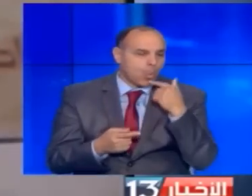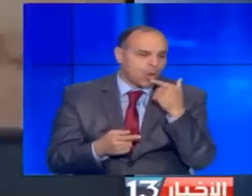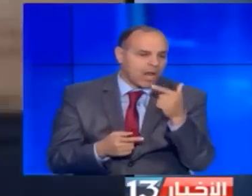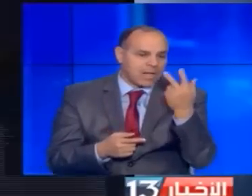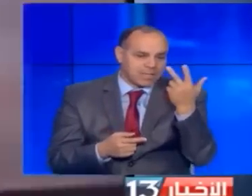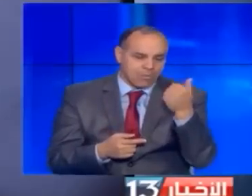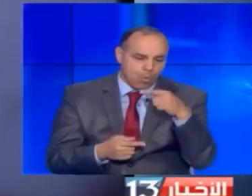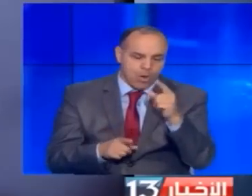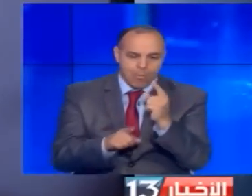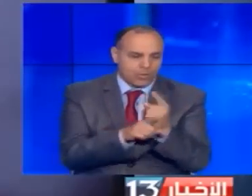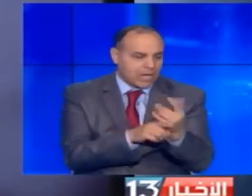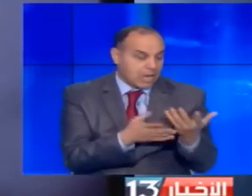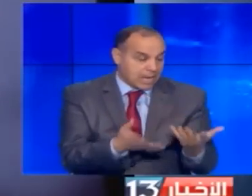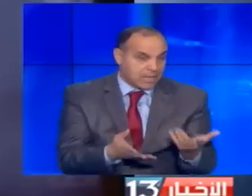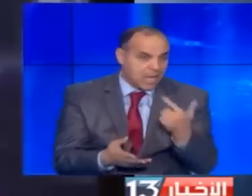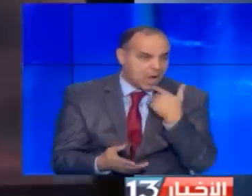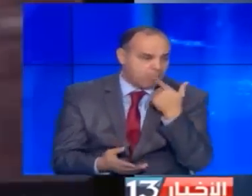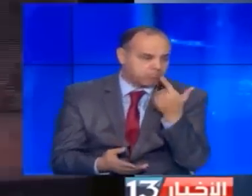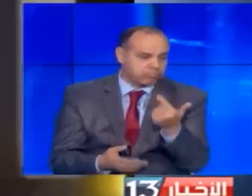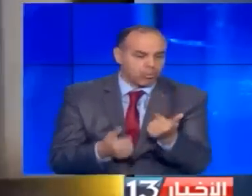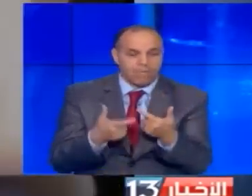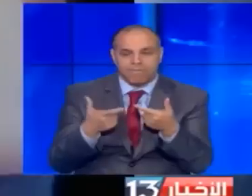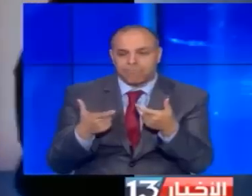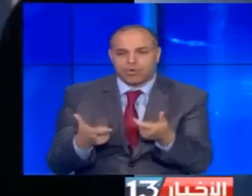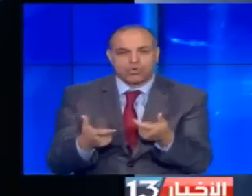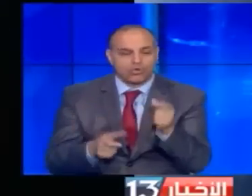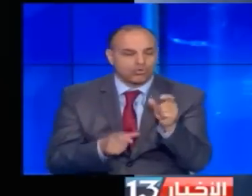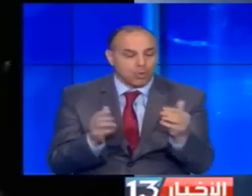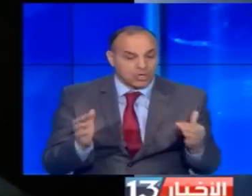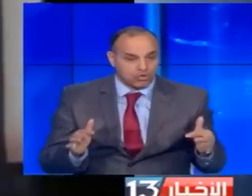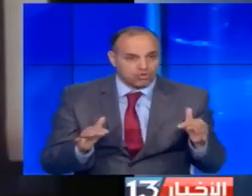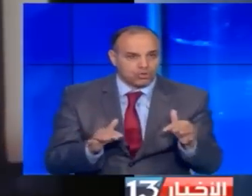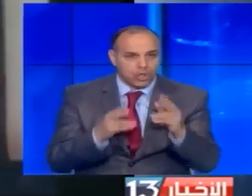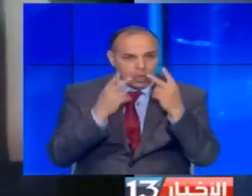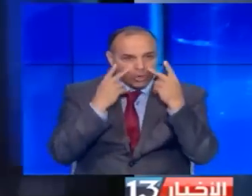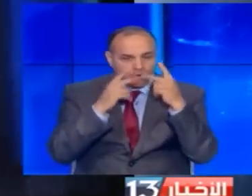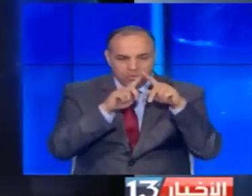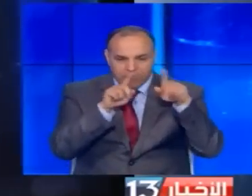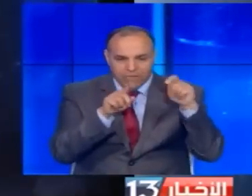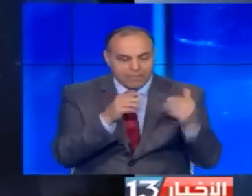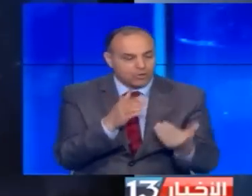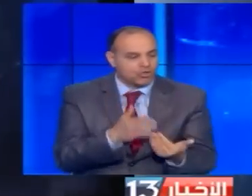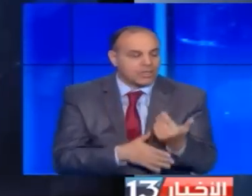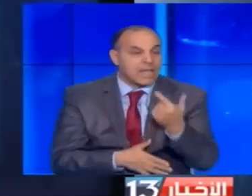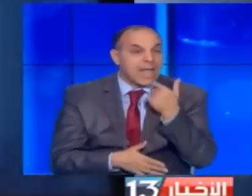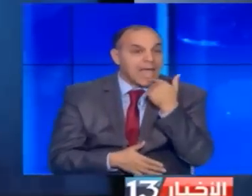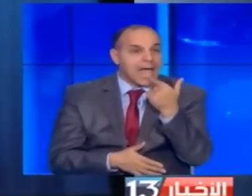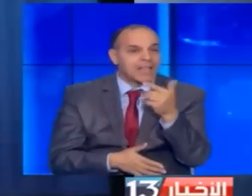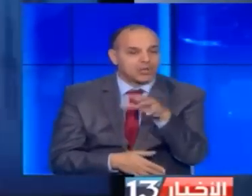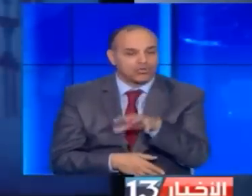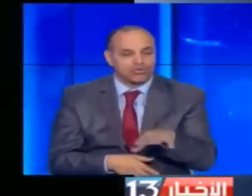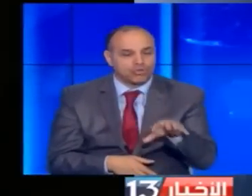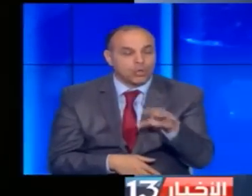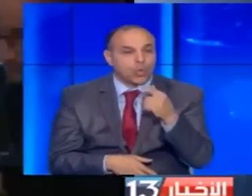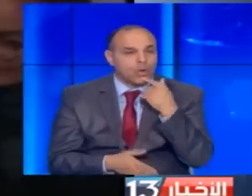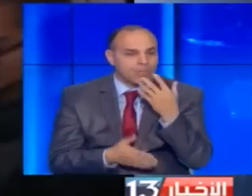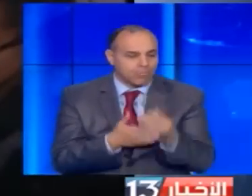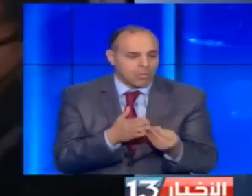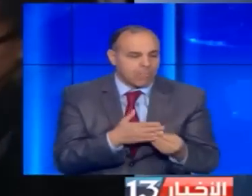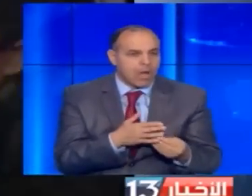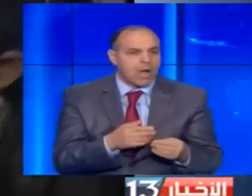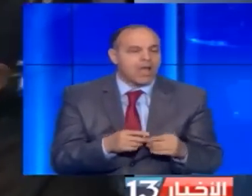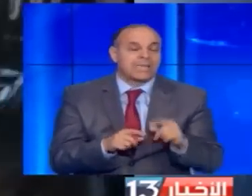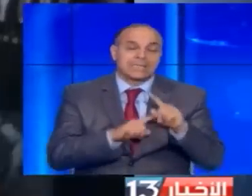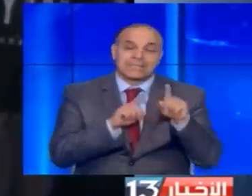أيام الملتقى الذي يعتبر فرصة للجمهور لمشاهدة الأفلام الجديدة في جهة تفتقر لدور